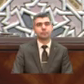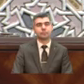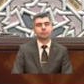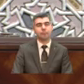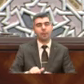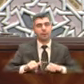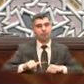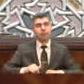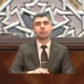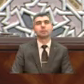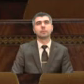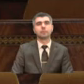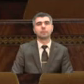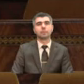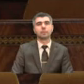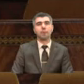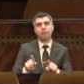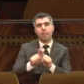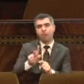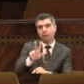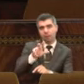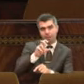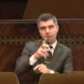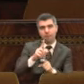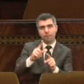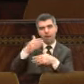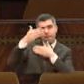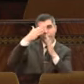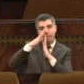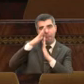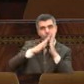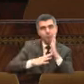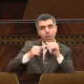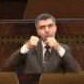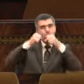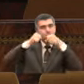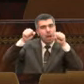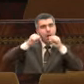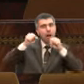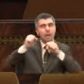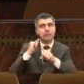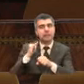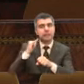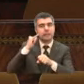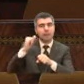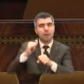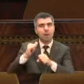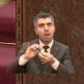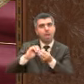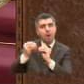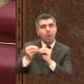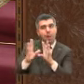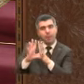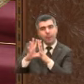سيد الوزير، عرفت عدة مناطق في المغرب احتجاجات في السنوات الأخيرة بخصوص ندرة المياه، وهذا